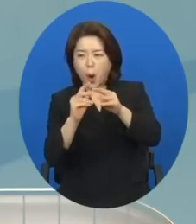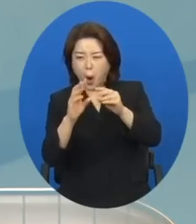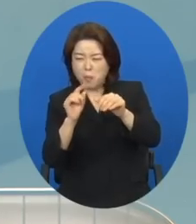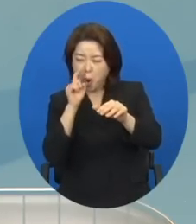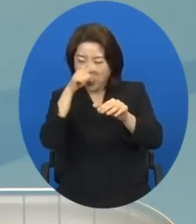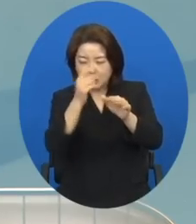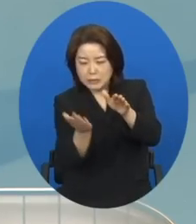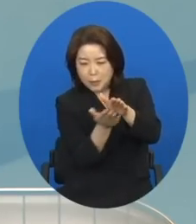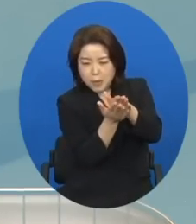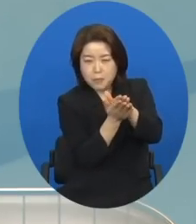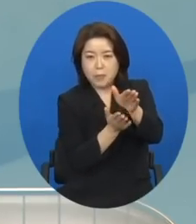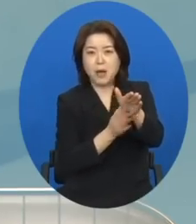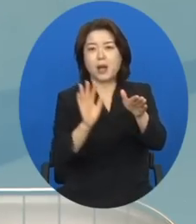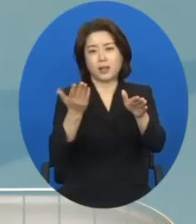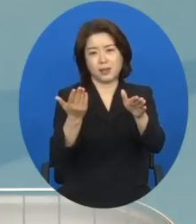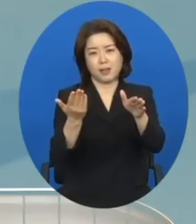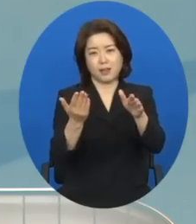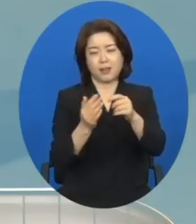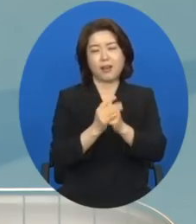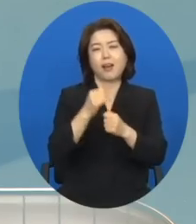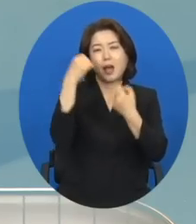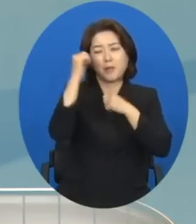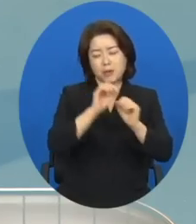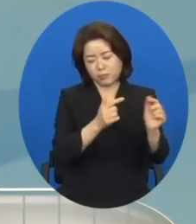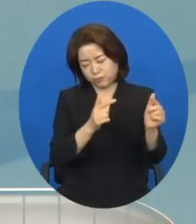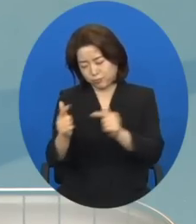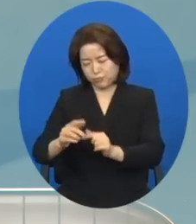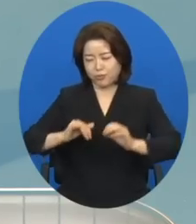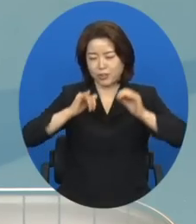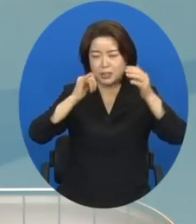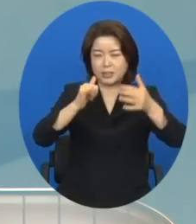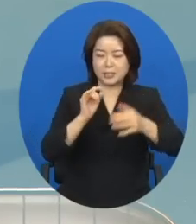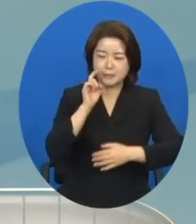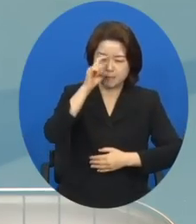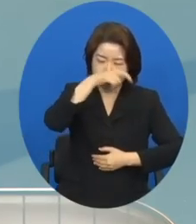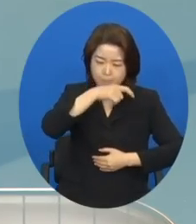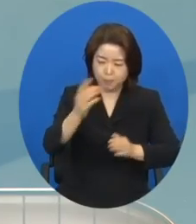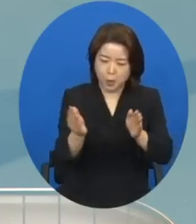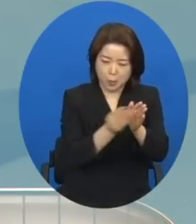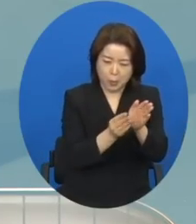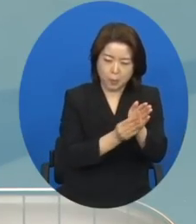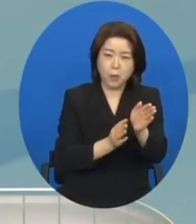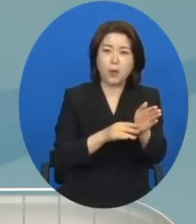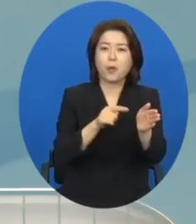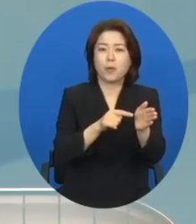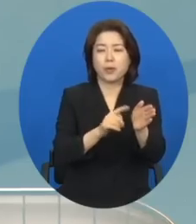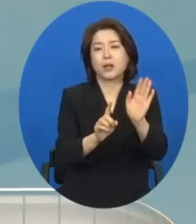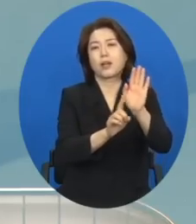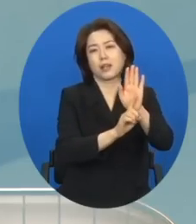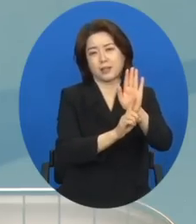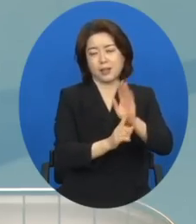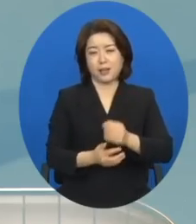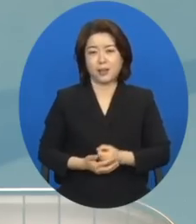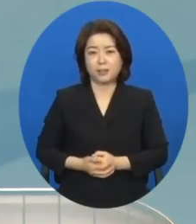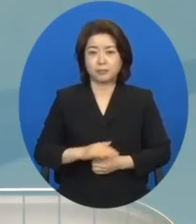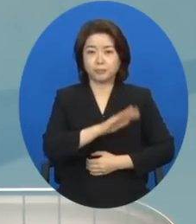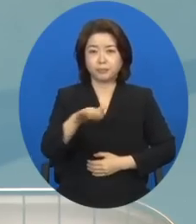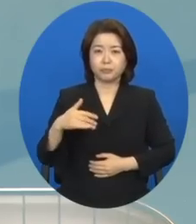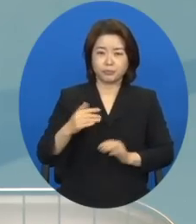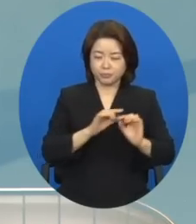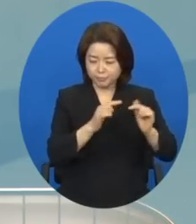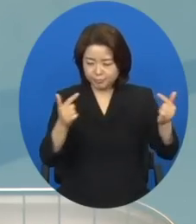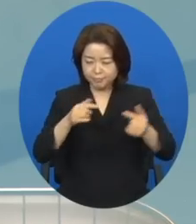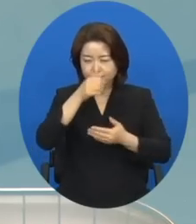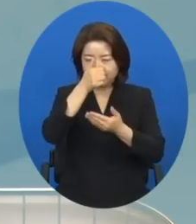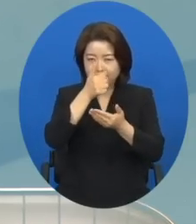더러운 것이 묻습니다. 그러니까 발은 온갖 세상의 더러움이 묻는 곳, 그것을 상징하죠. 바로 우리의 온갖